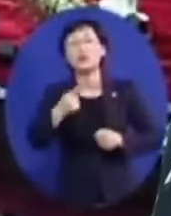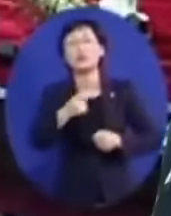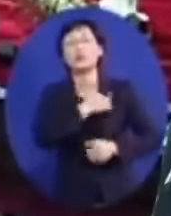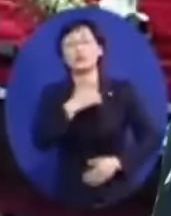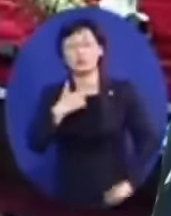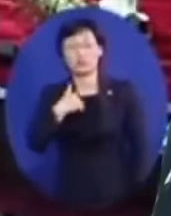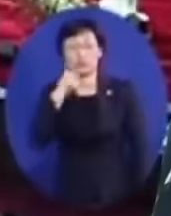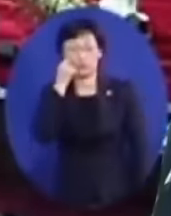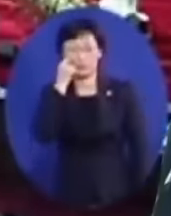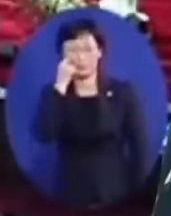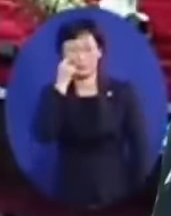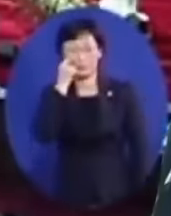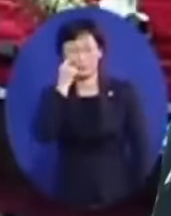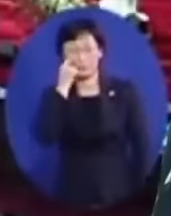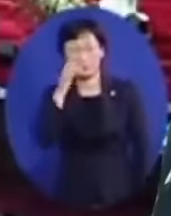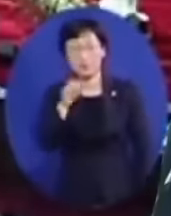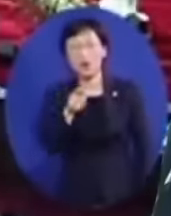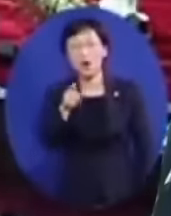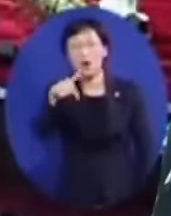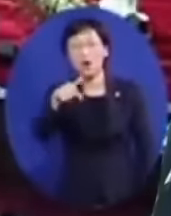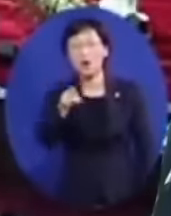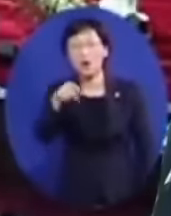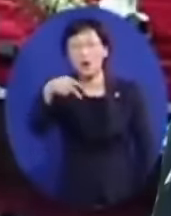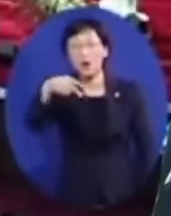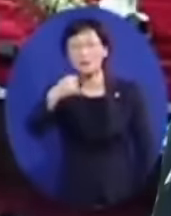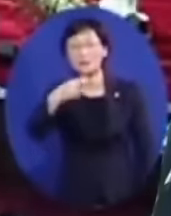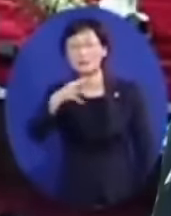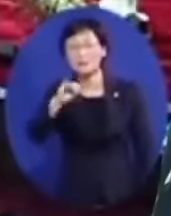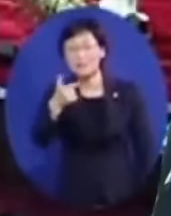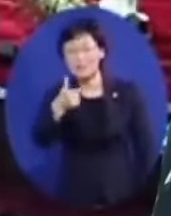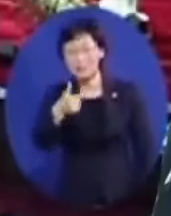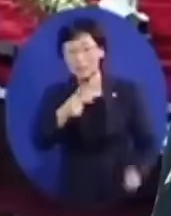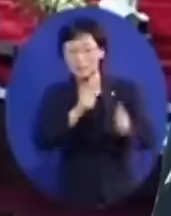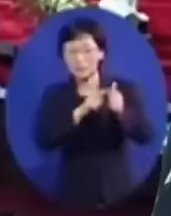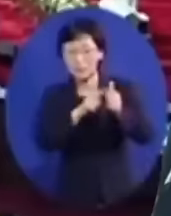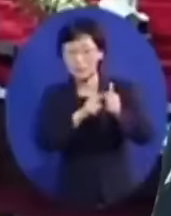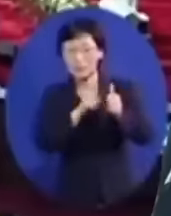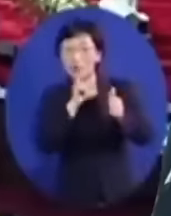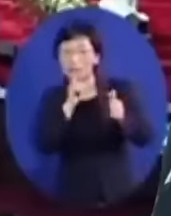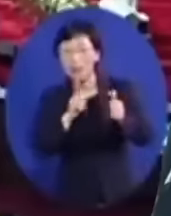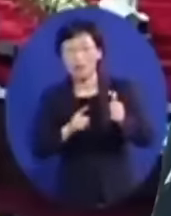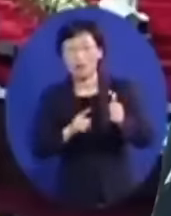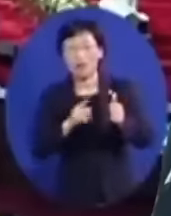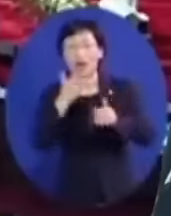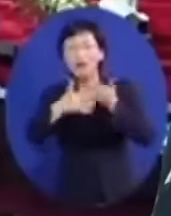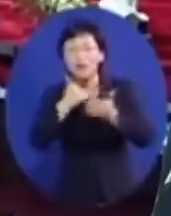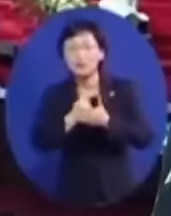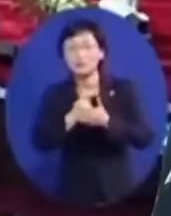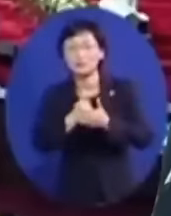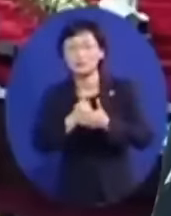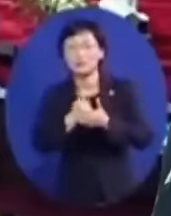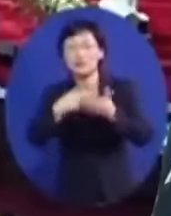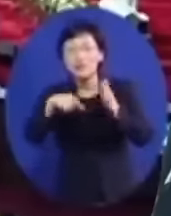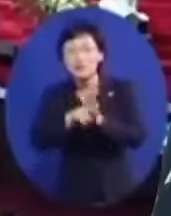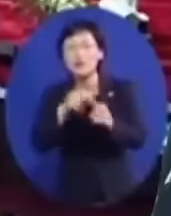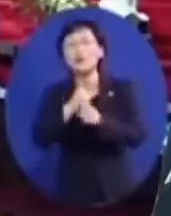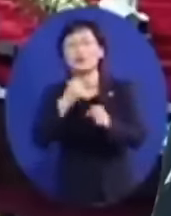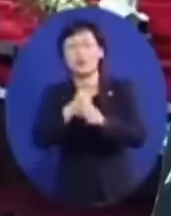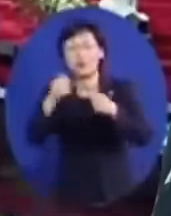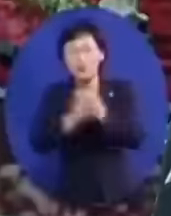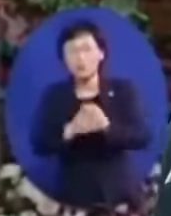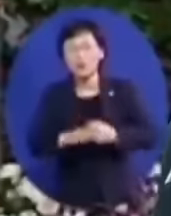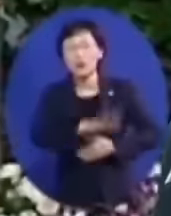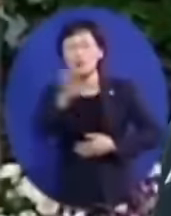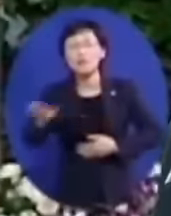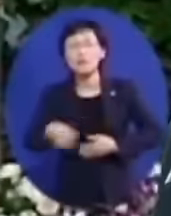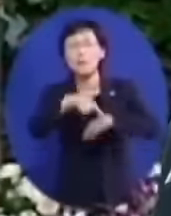만족하지 않습니다. 어거스틴은 하나님은 당신 자신을 위해 우리를 만드셨습니다. 그러기에 우리의 마음은 하나님 안에서